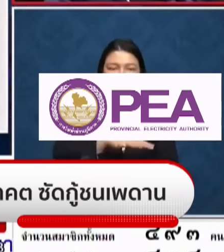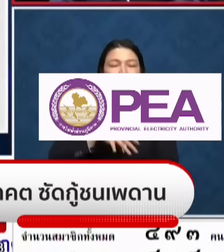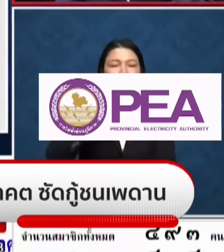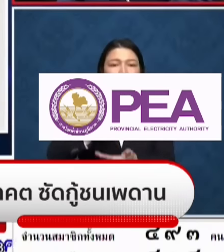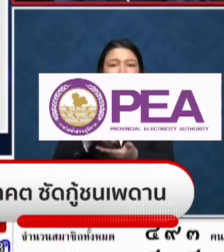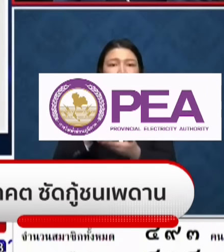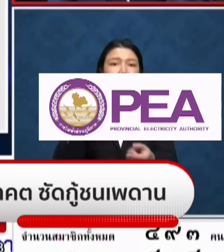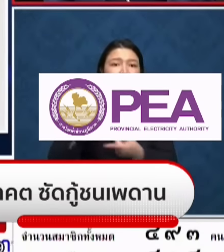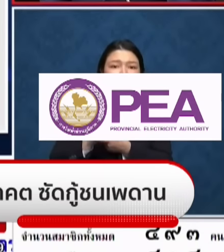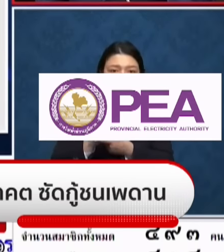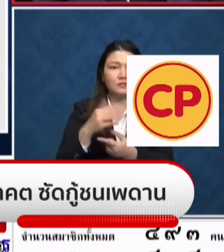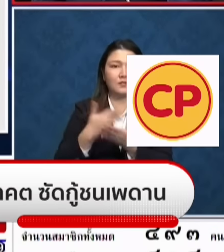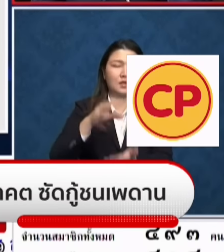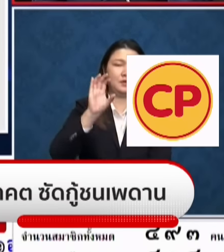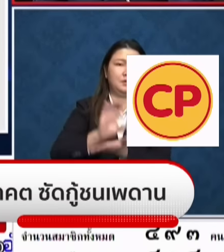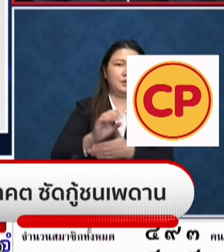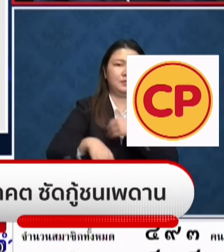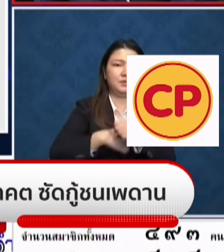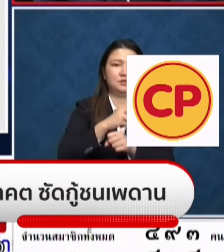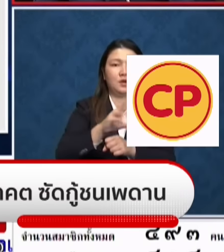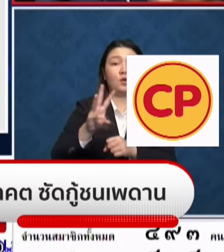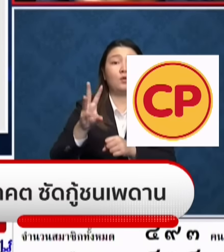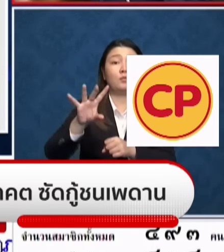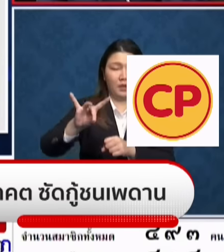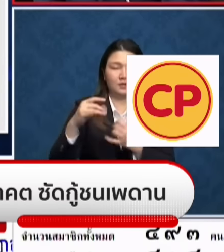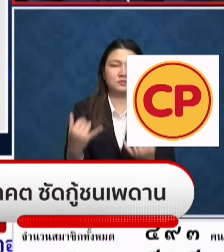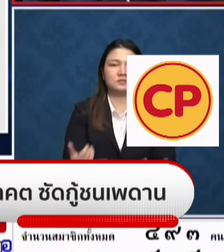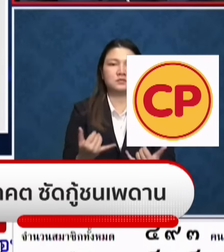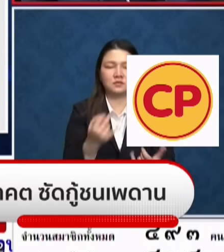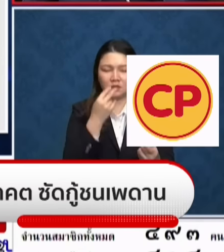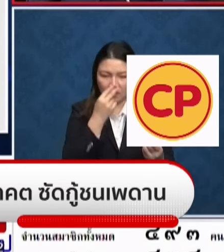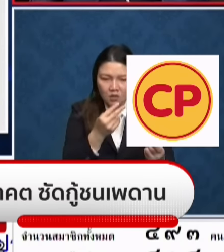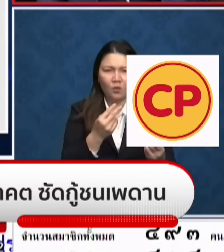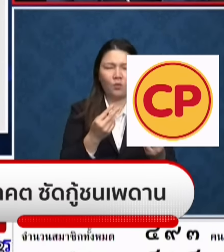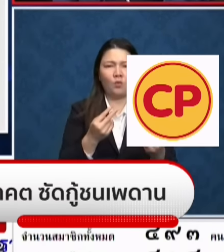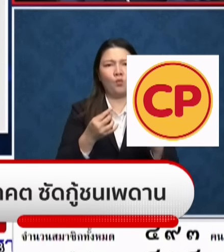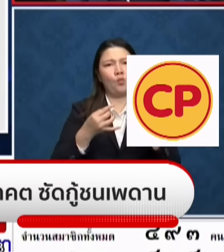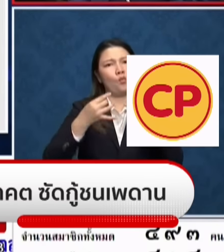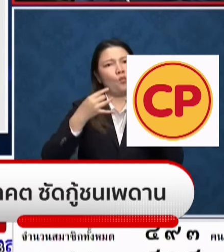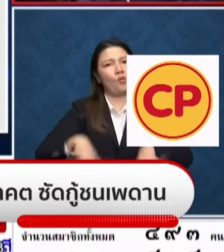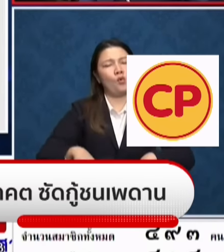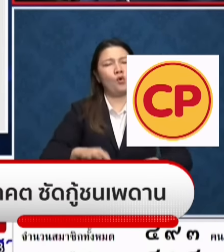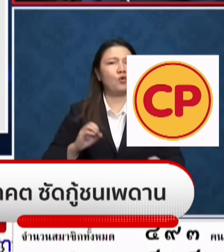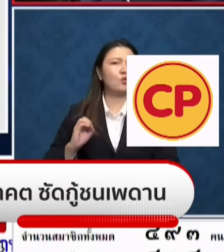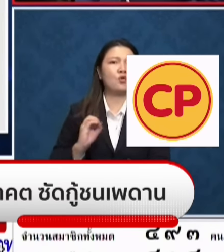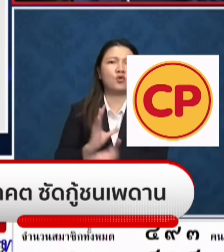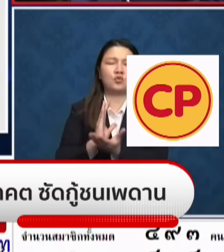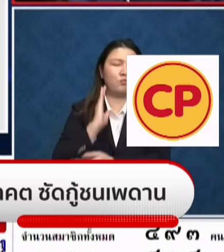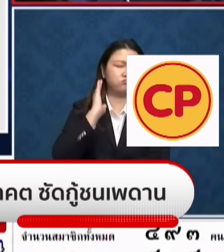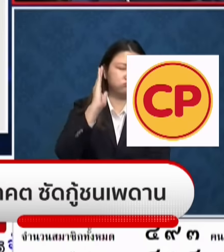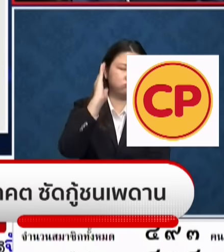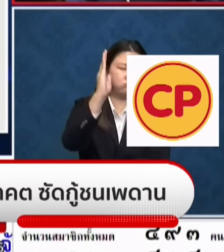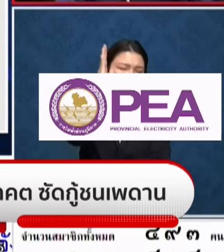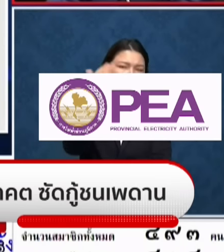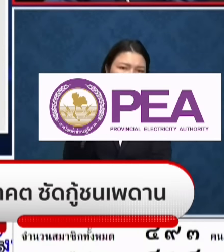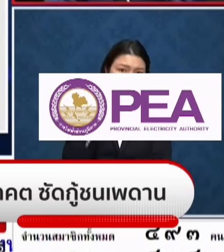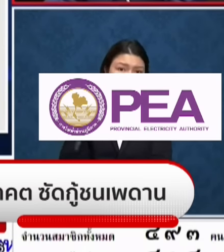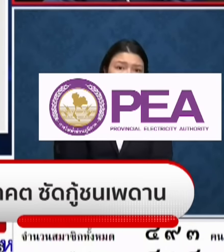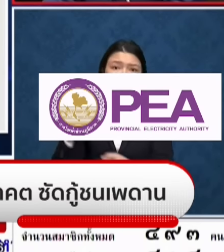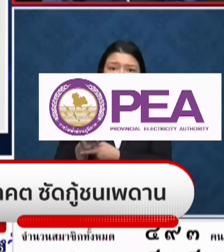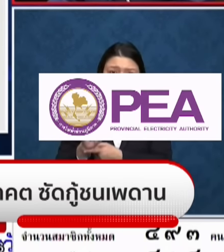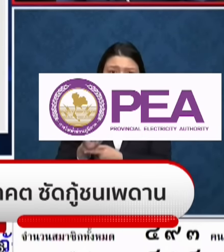ะแล้วก็ตัดคลิปให้ดูย้อนหลังได้ด้วยนะคะอ่ะแล้วก็อย่างอ่ะอันนี้ก็คือนี่คุณเท้งวัน